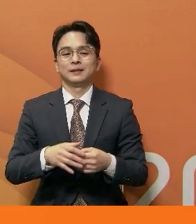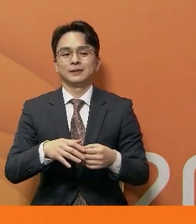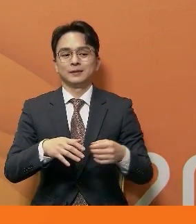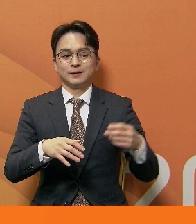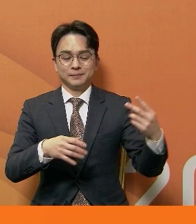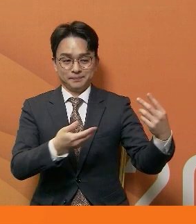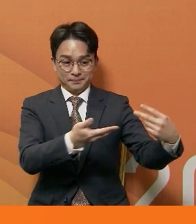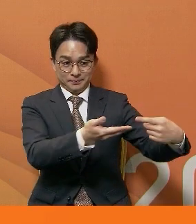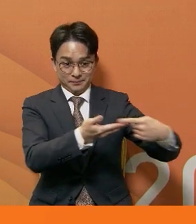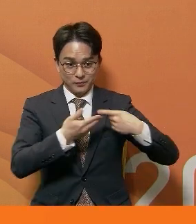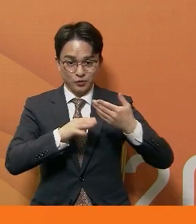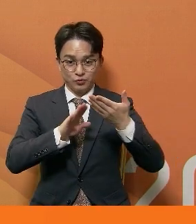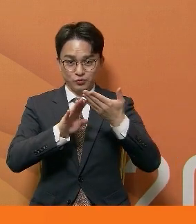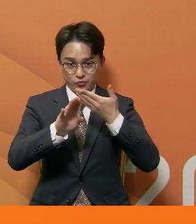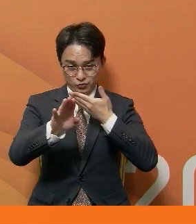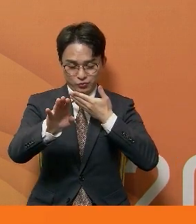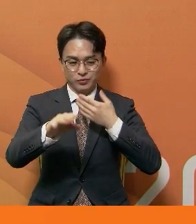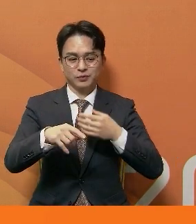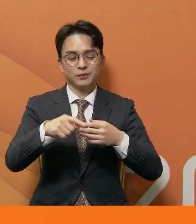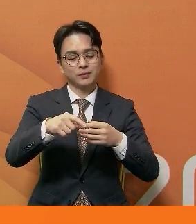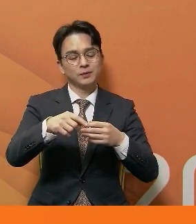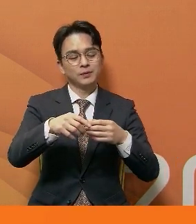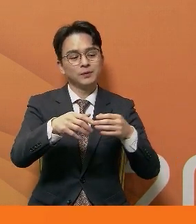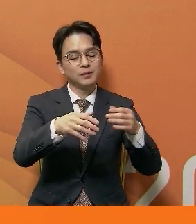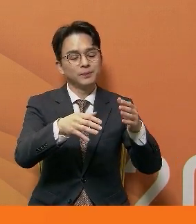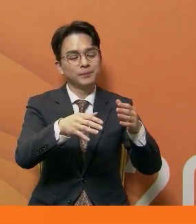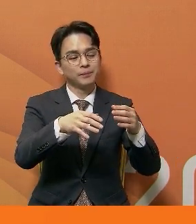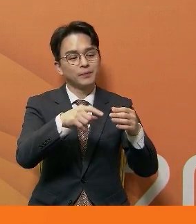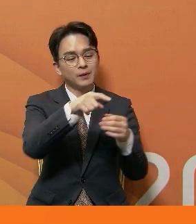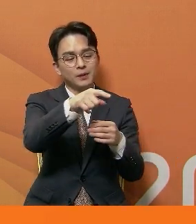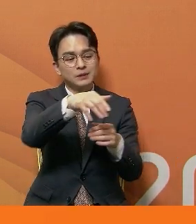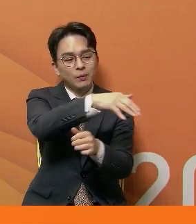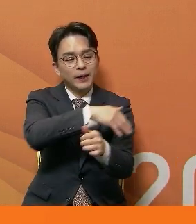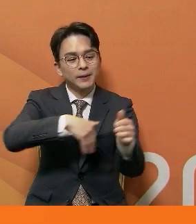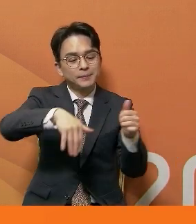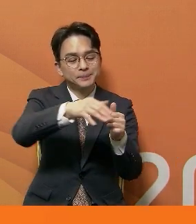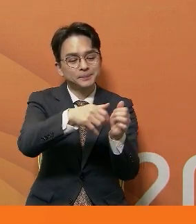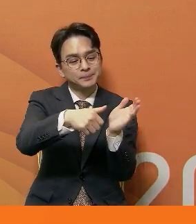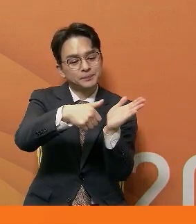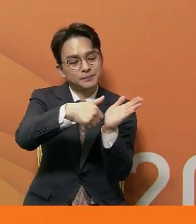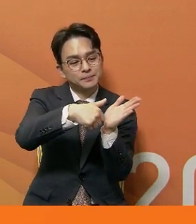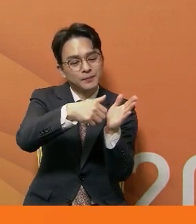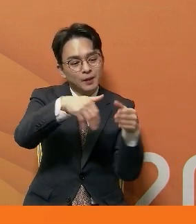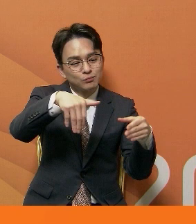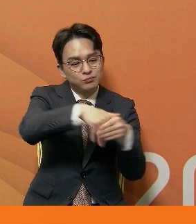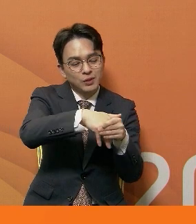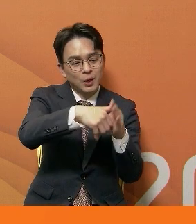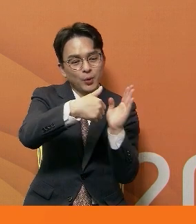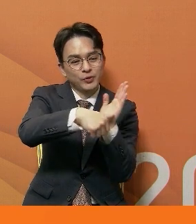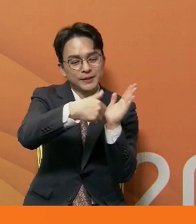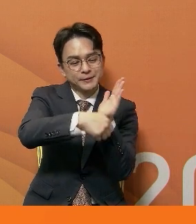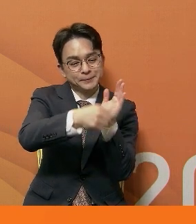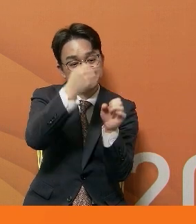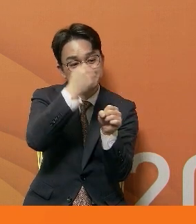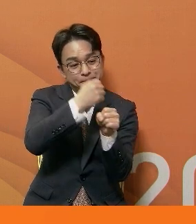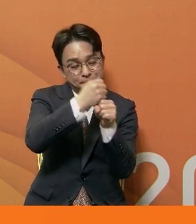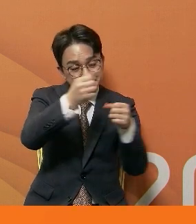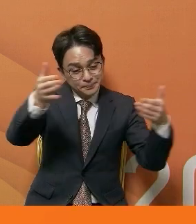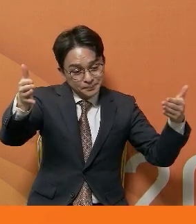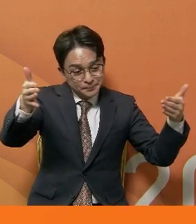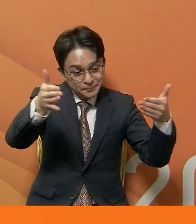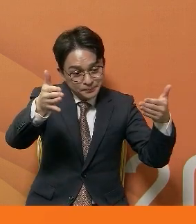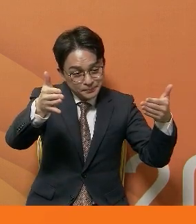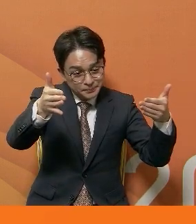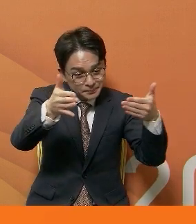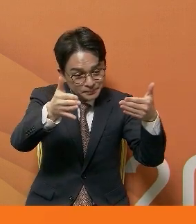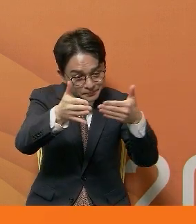저희가 상담을 통해서 파악을 한 다음에 추후에 설명을 드릴 여러가지 상품 중에서 가장 적합한 상품을